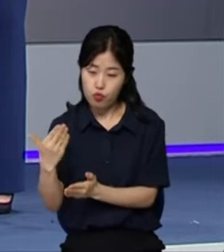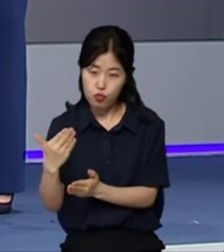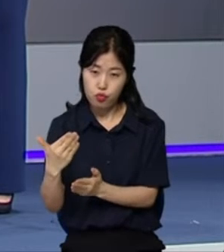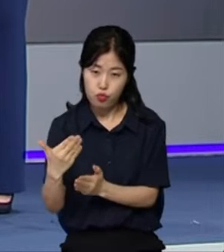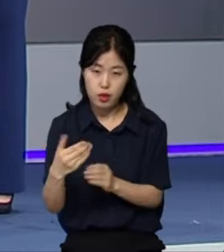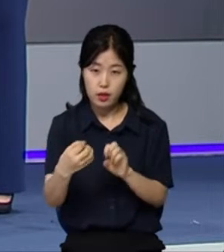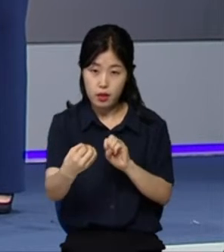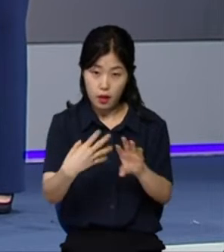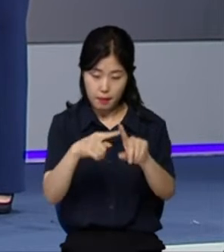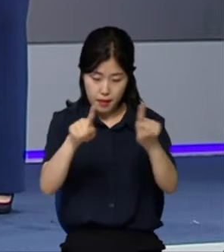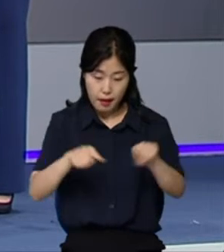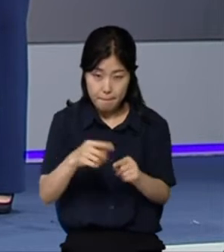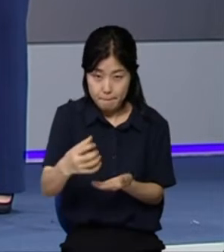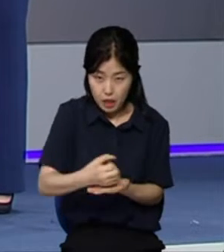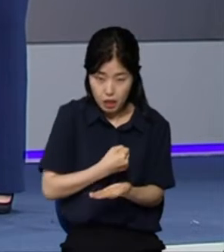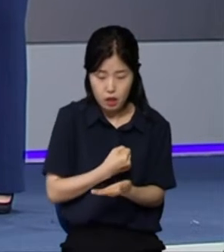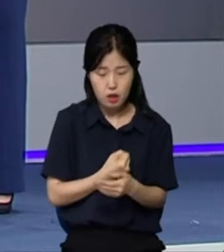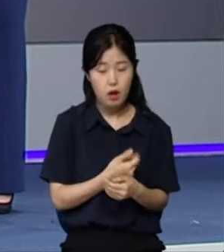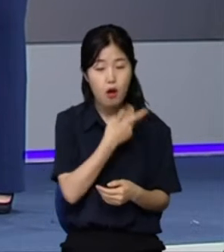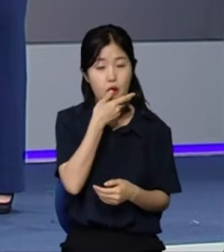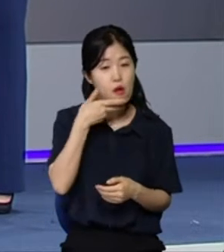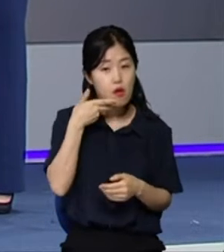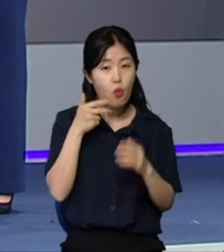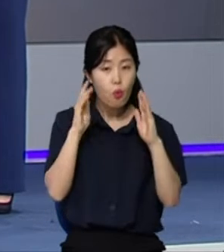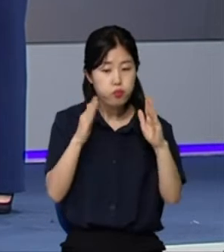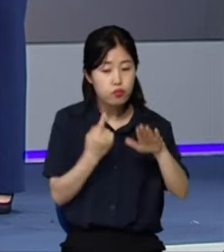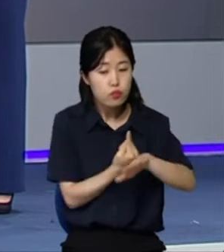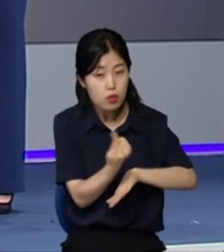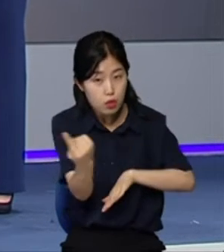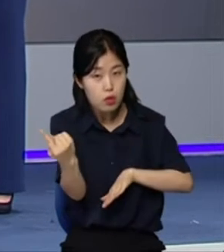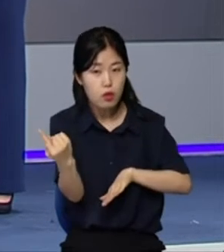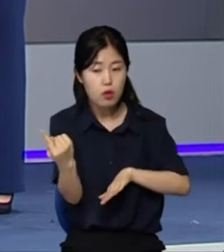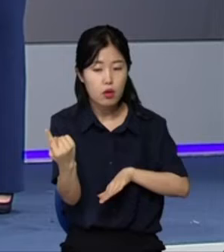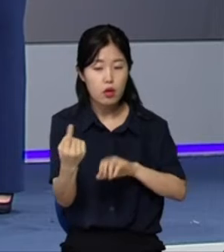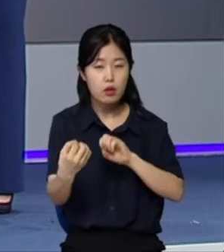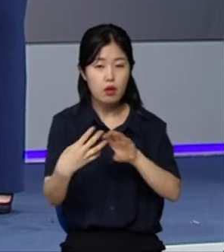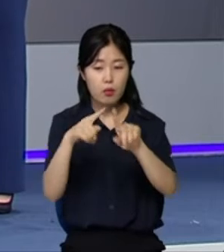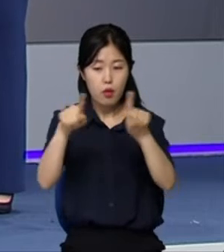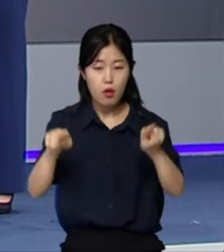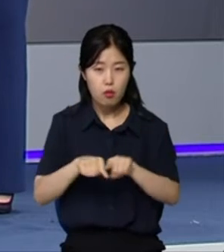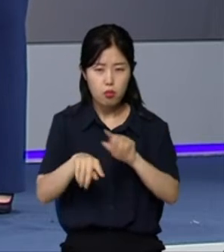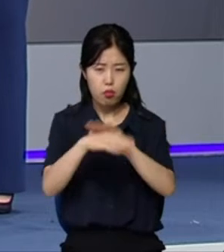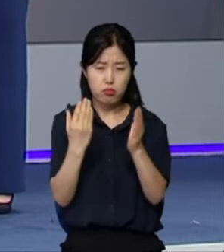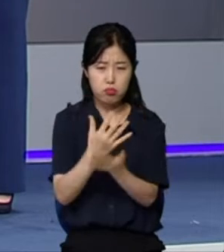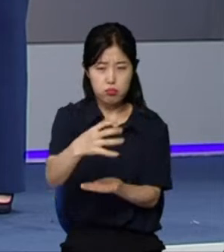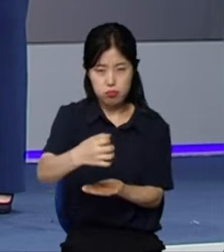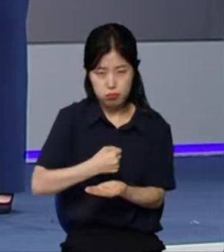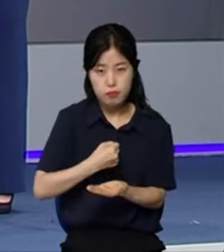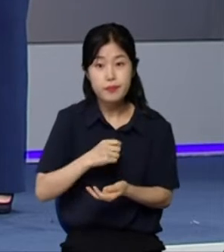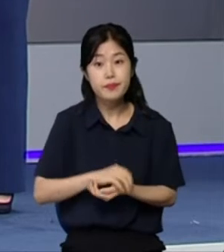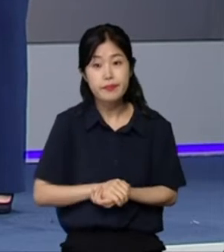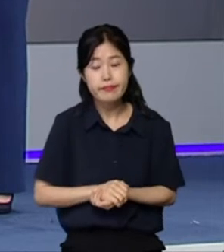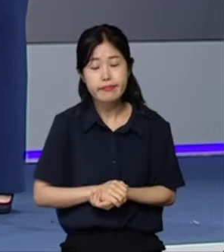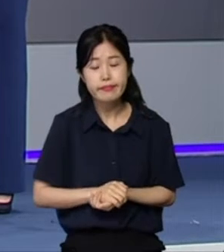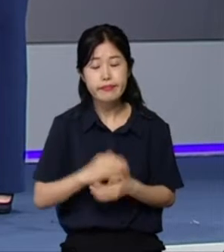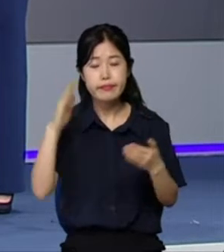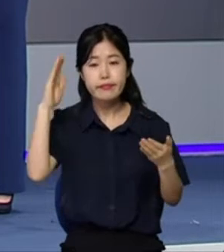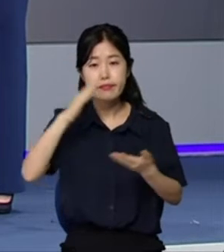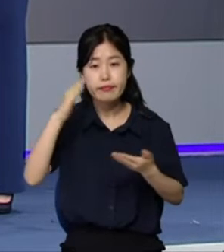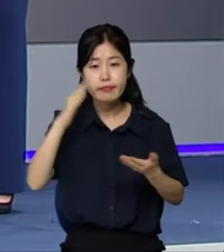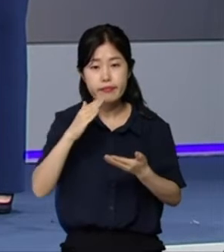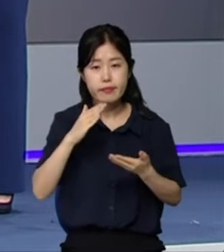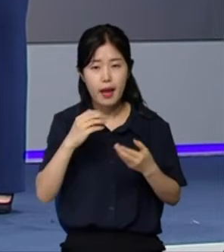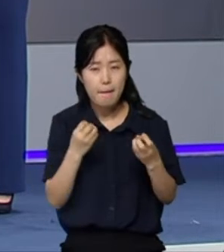씁니다 영어를 제외한 대부분 과목의 답안을 손에 넣은 겁니다 이처럼 학생들의